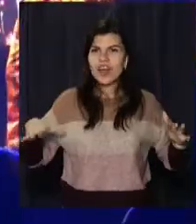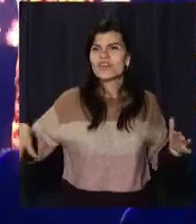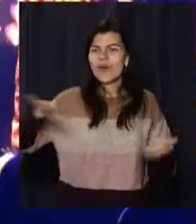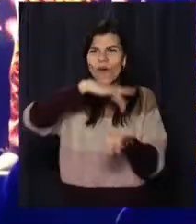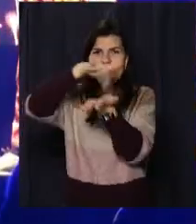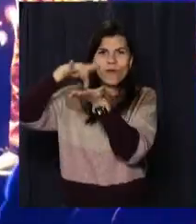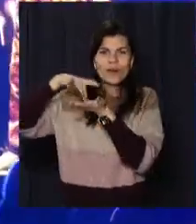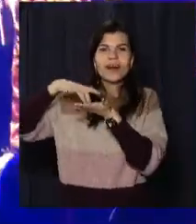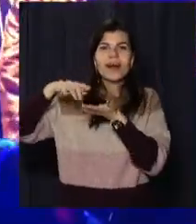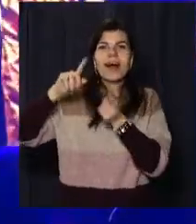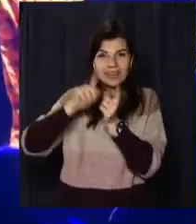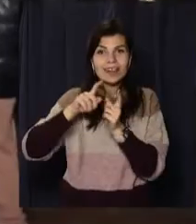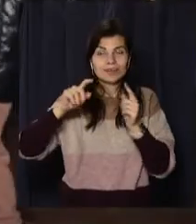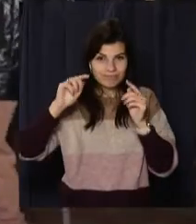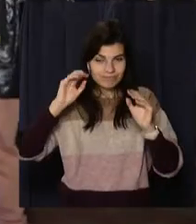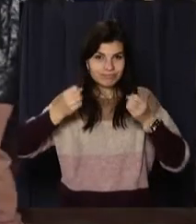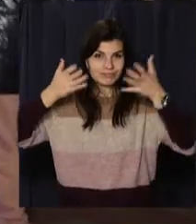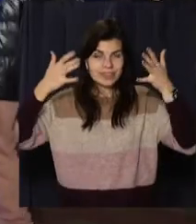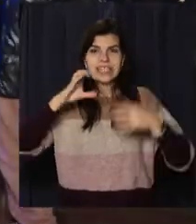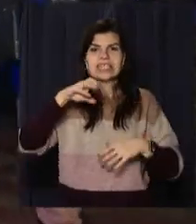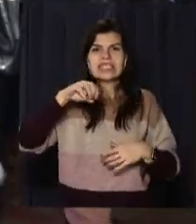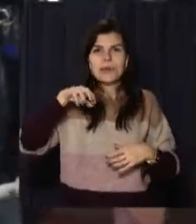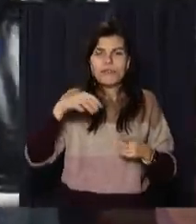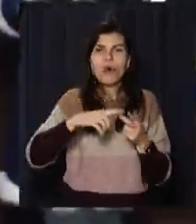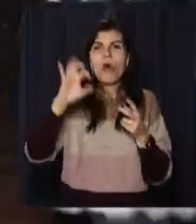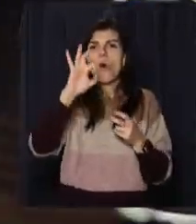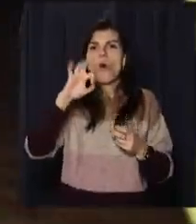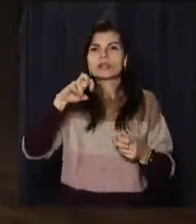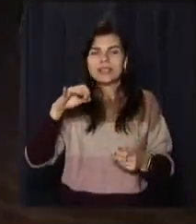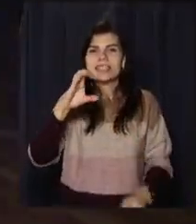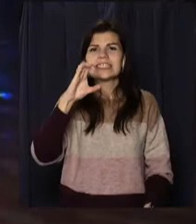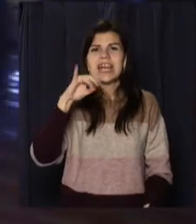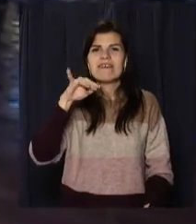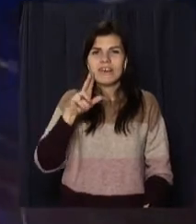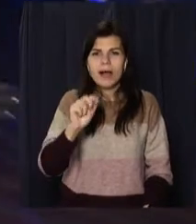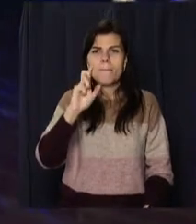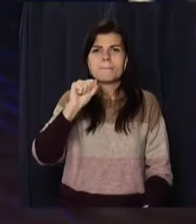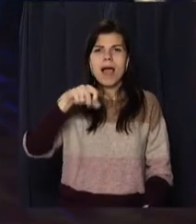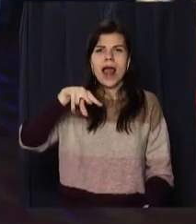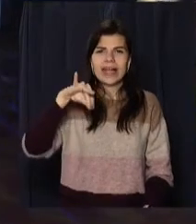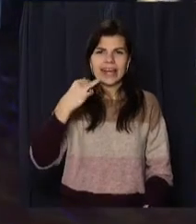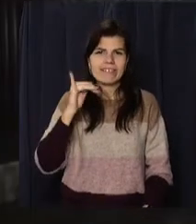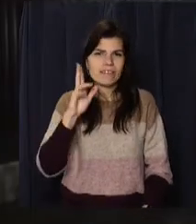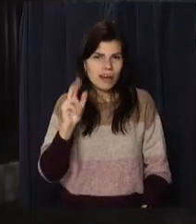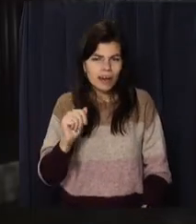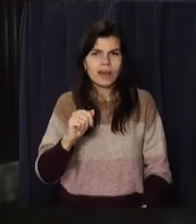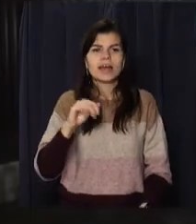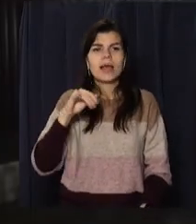населених пунктах Слобожанської громади – у Степовому, Олександрівці, Васильівці, Балівці та Партизанському.